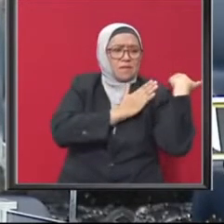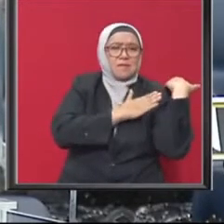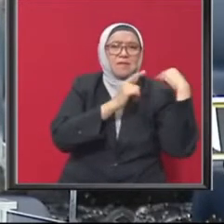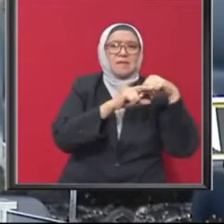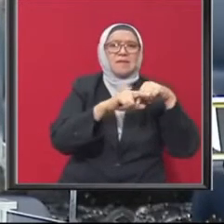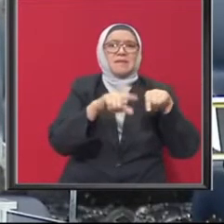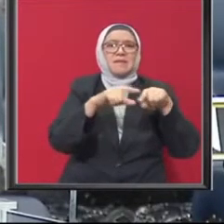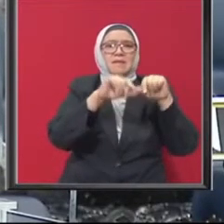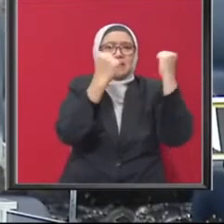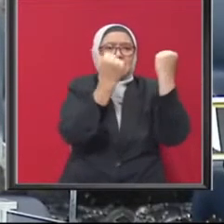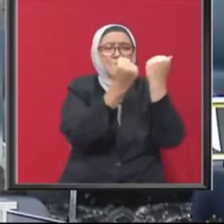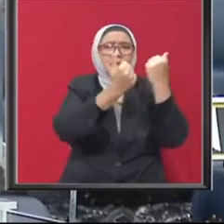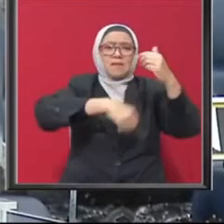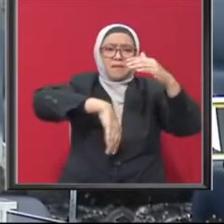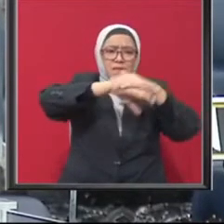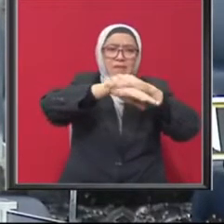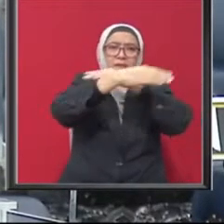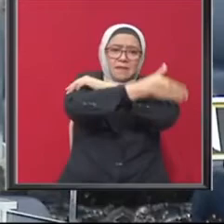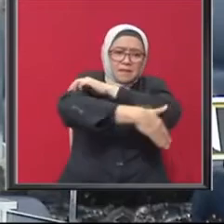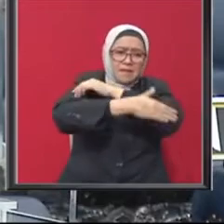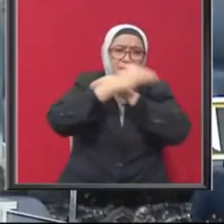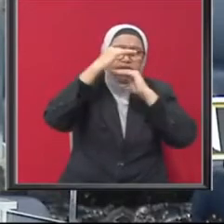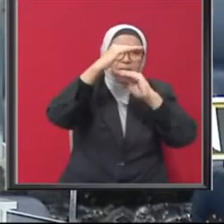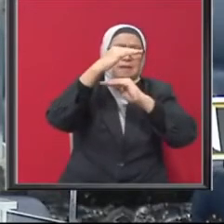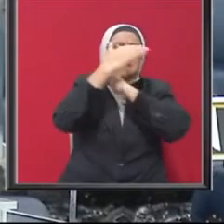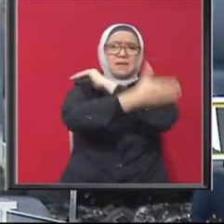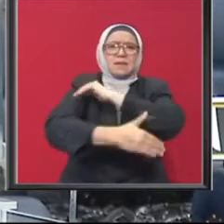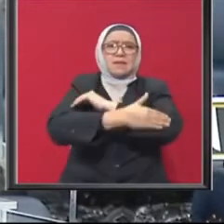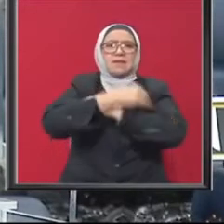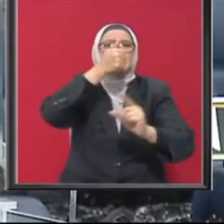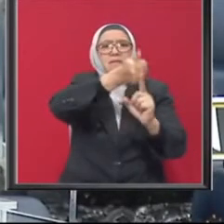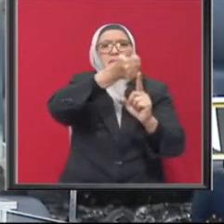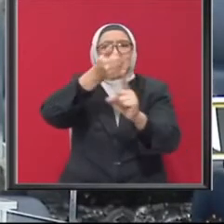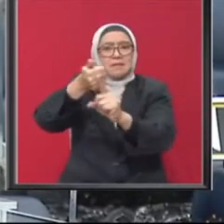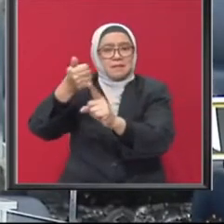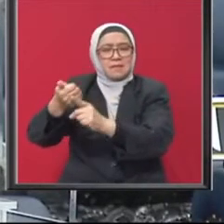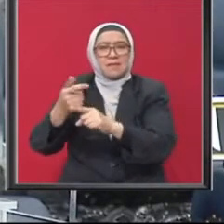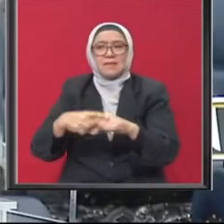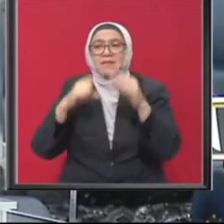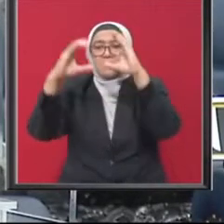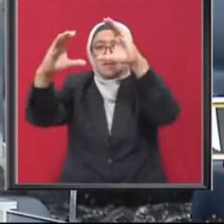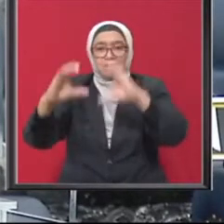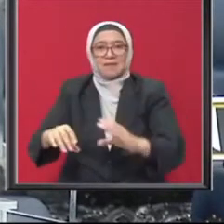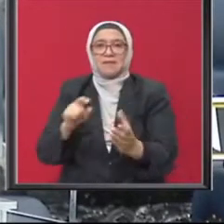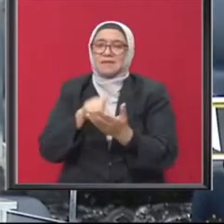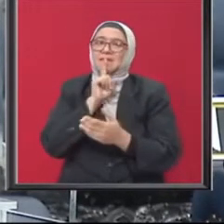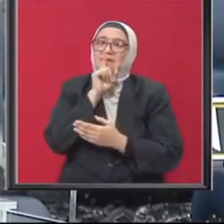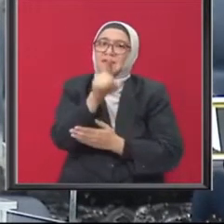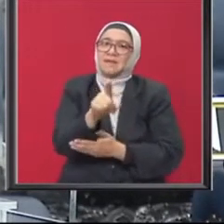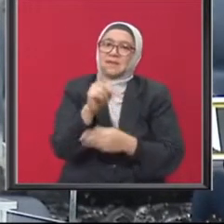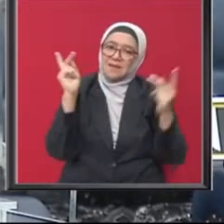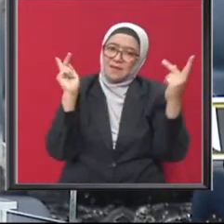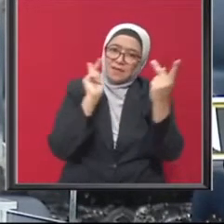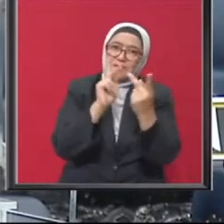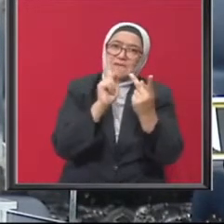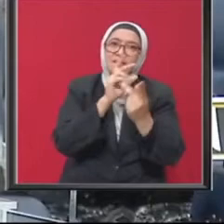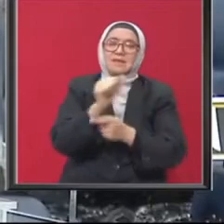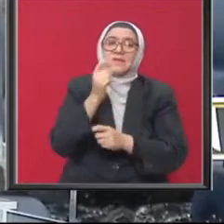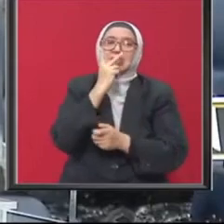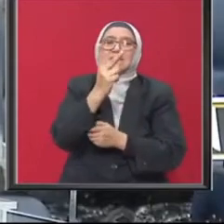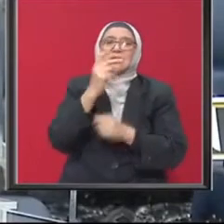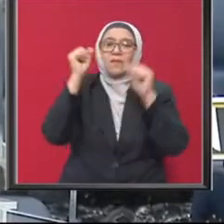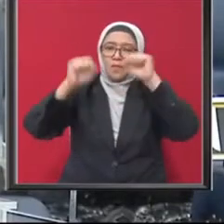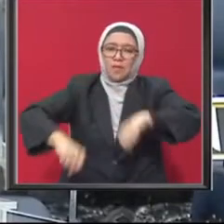pembangunan bola sepak di peringkat Negeri masing-masing langkah ini adalah amat wajar dan dilihat akan